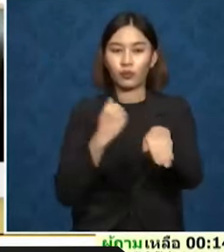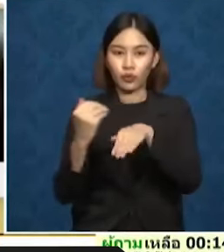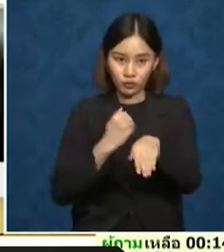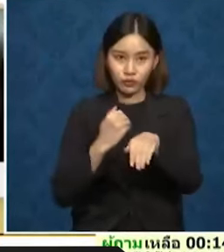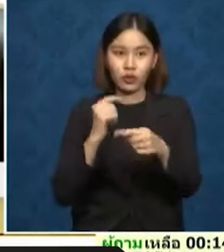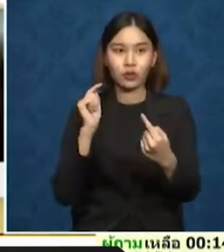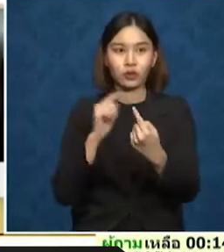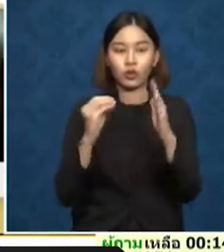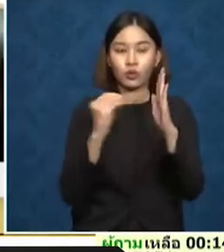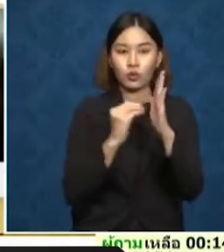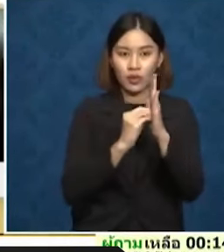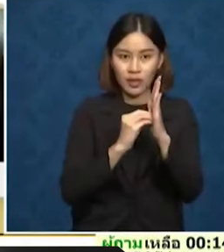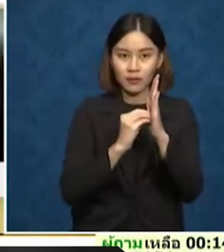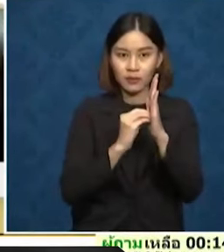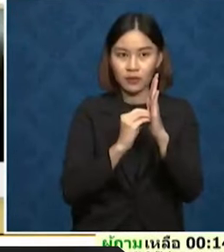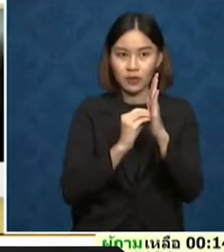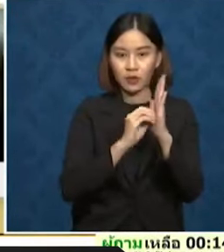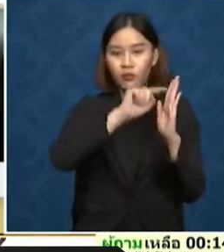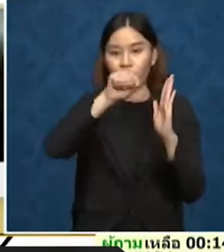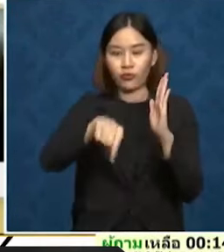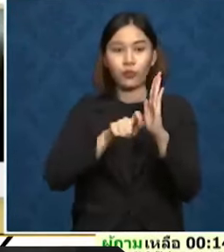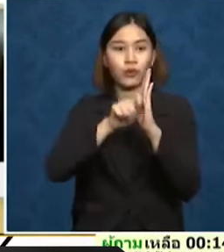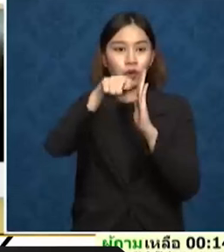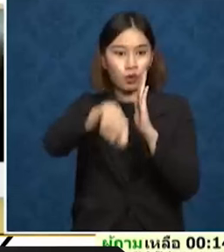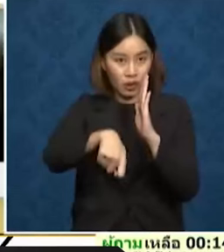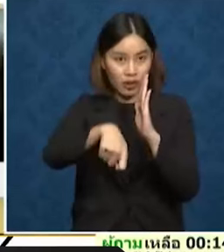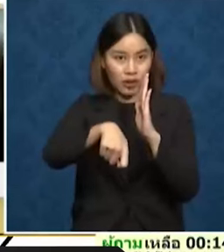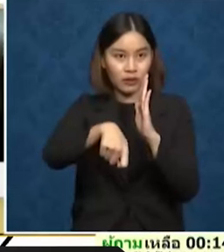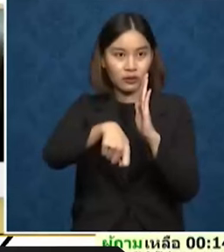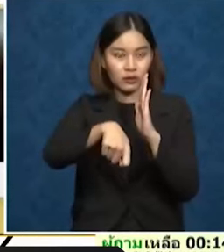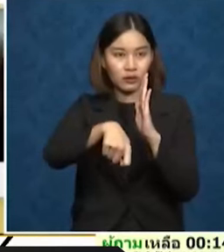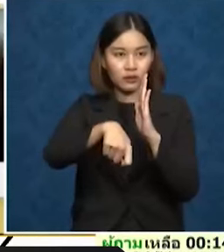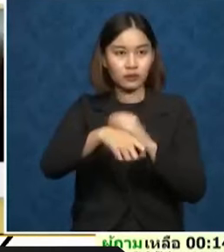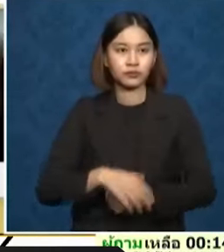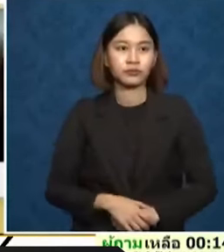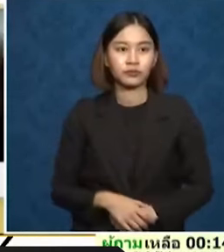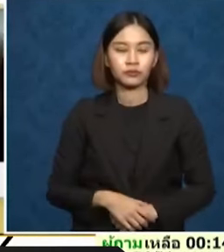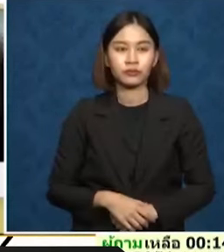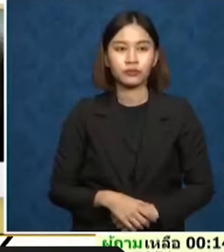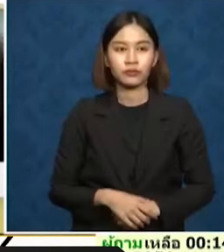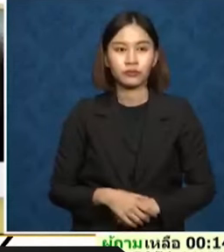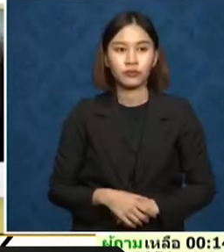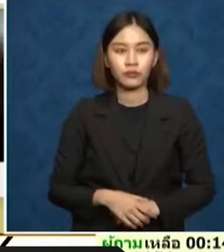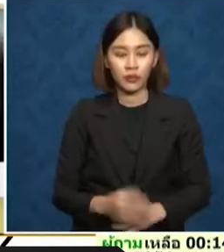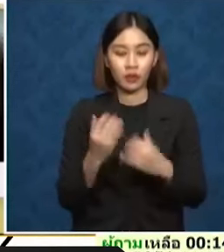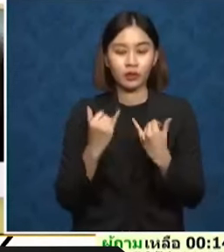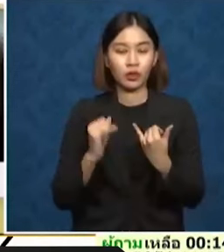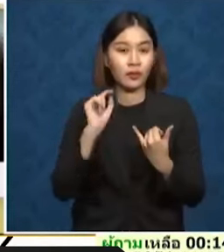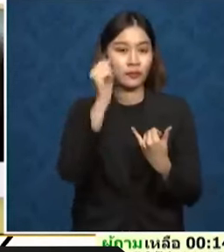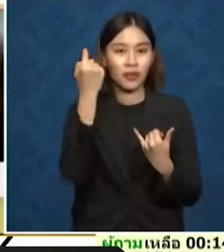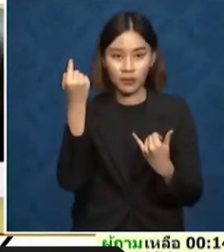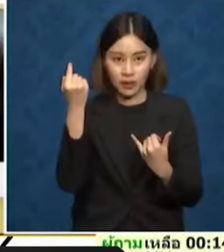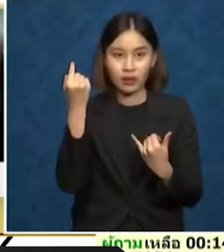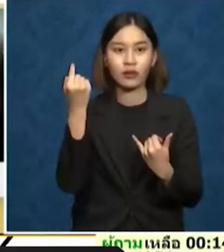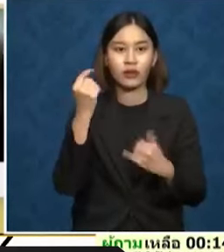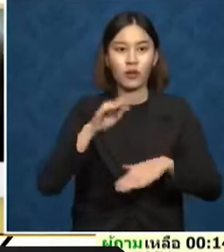นส่งระหว่างกรุงเทพมหานครไปยังโคราชและภาคอีสานรวมทั้งประเทศในกลุ่มอินโดจีนที่มีความทันสมัย